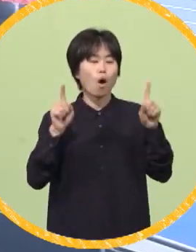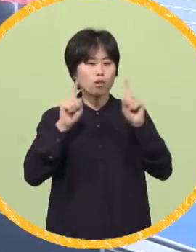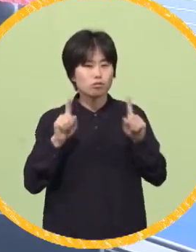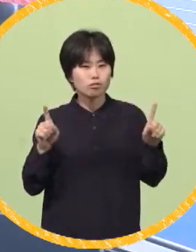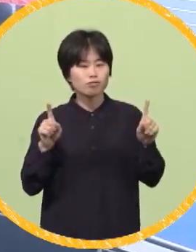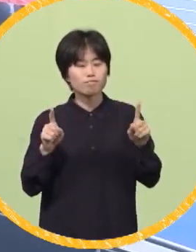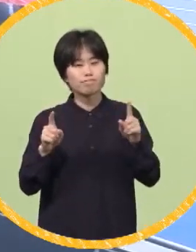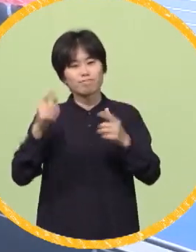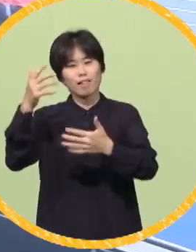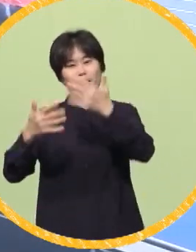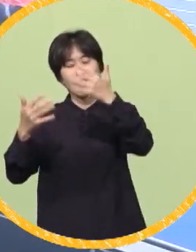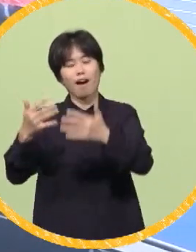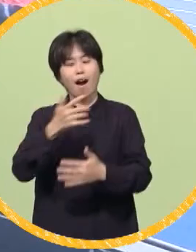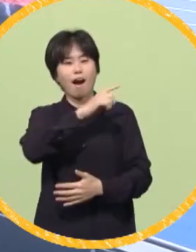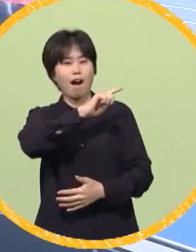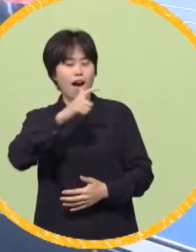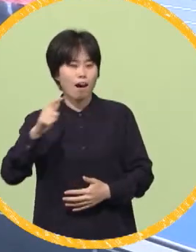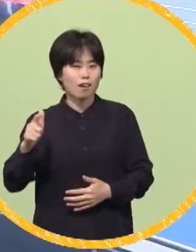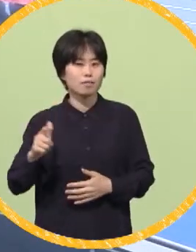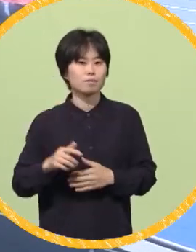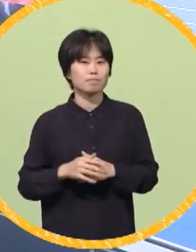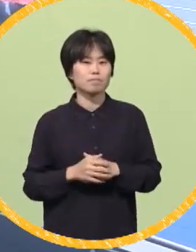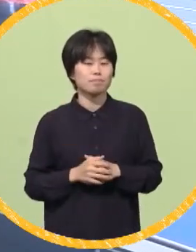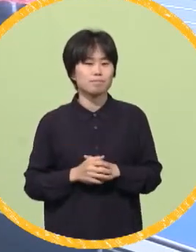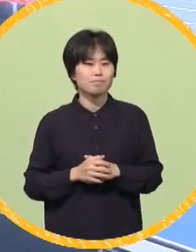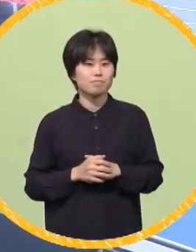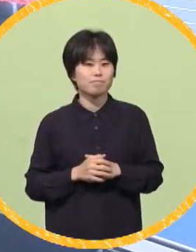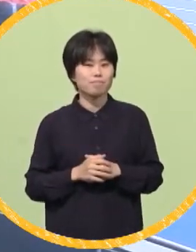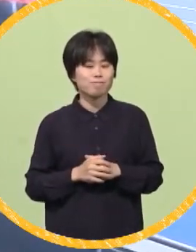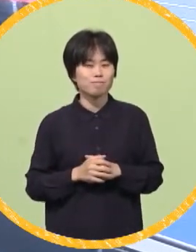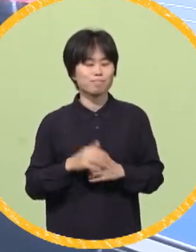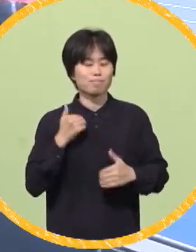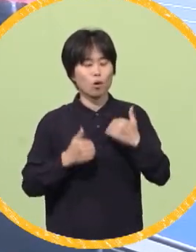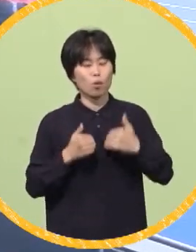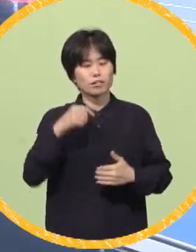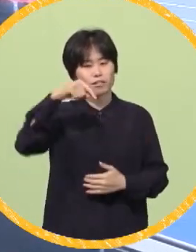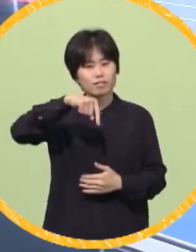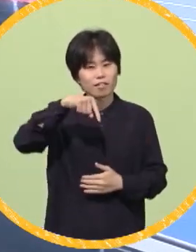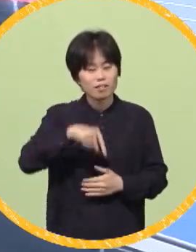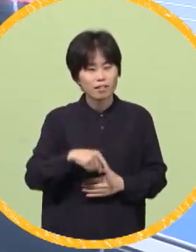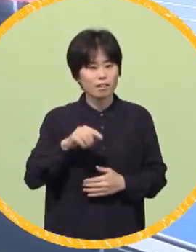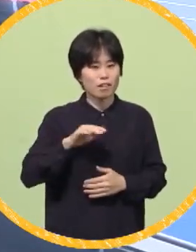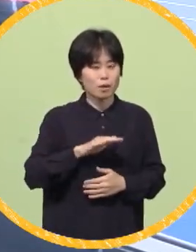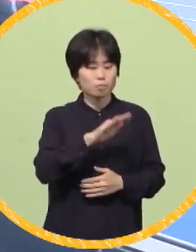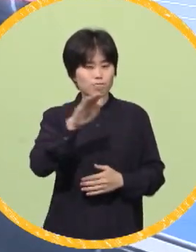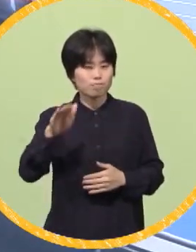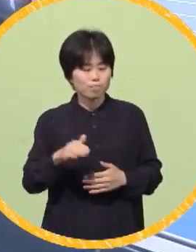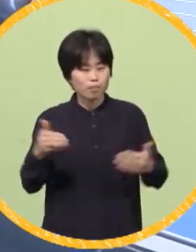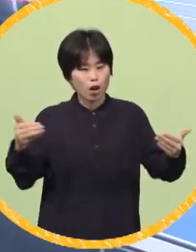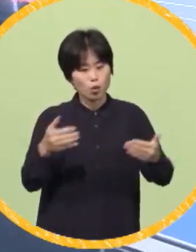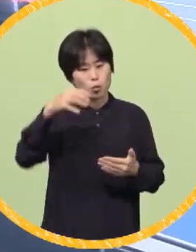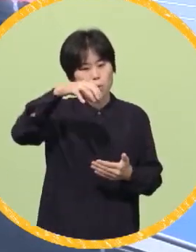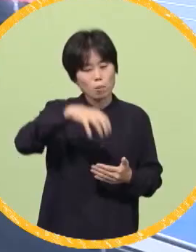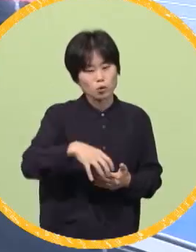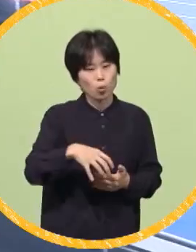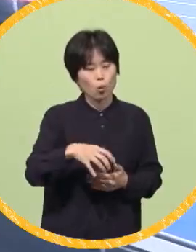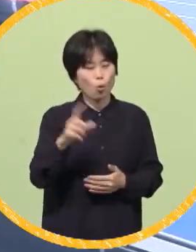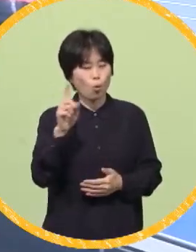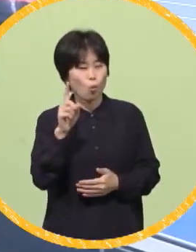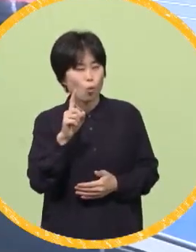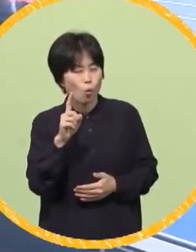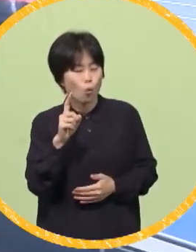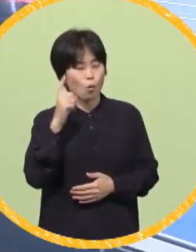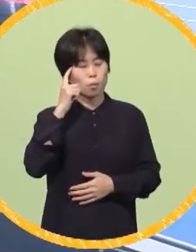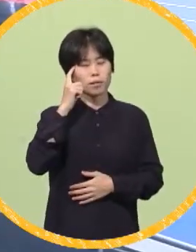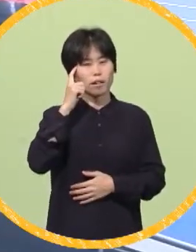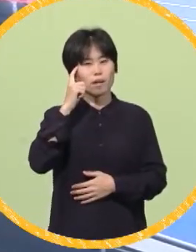とか映画とかエンターテインメント そのコンテンツの中で彼らの働く場所を提供できないかなと思ったのが